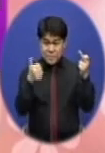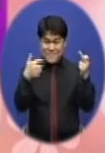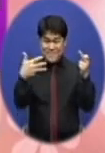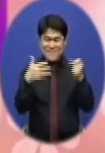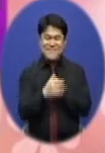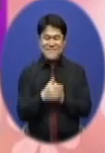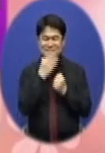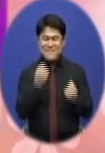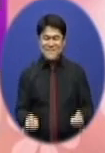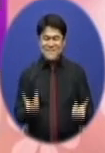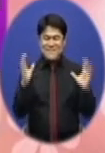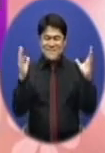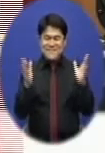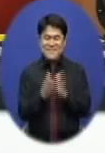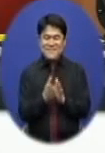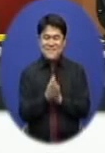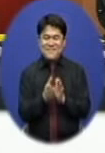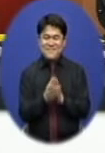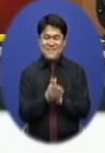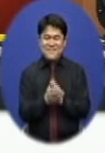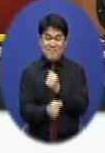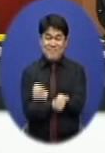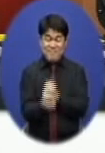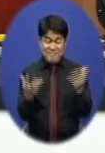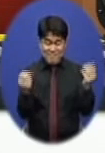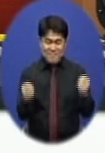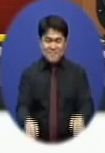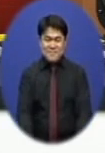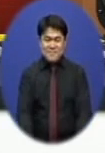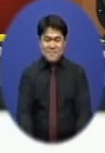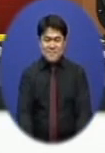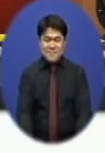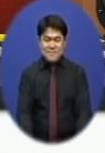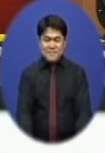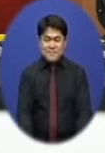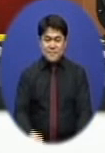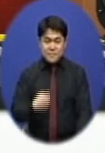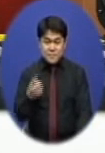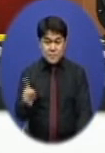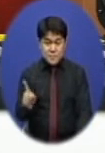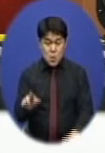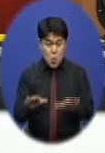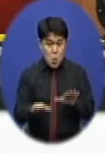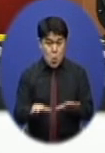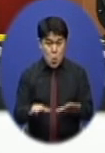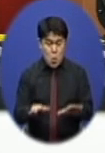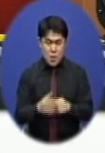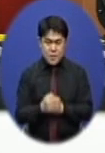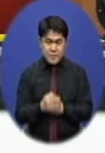58표 받으셨습니다. 축하드립니다. 12분 네. 수고하셨습니다. 자, 계속해서 네. 오늘의